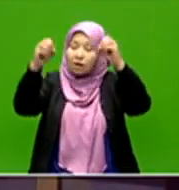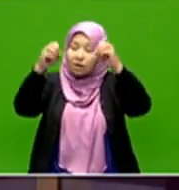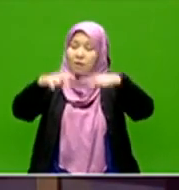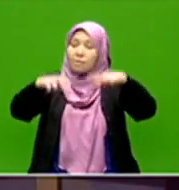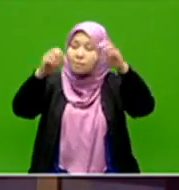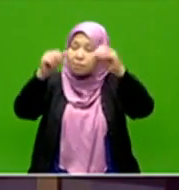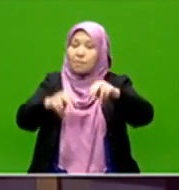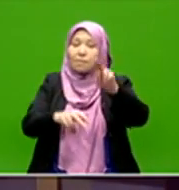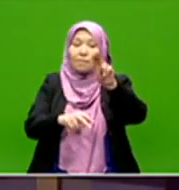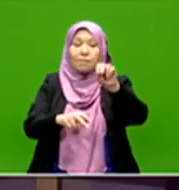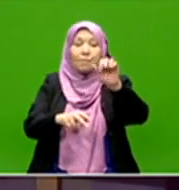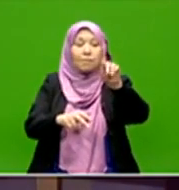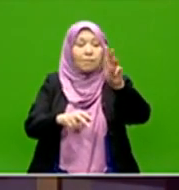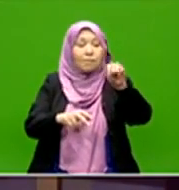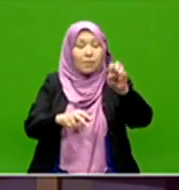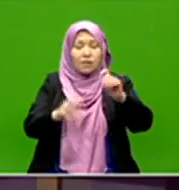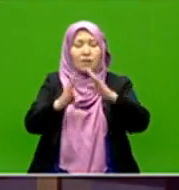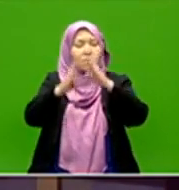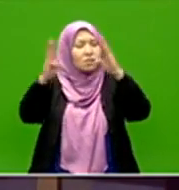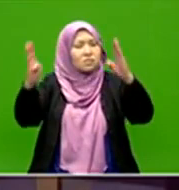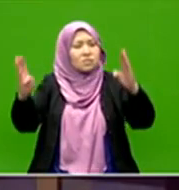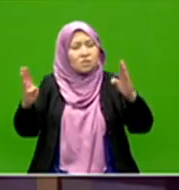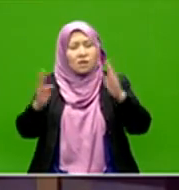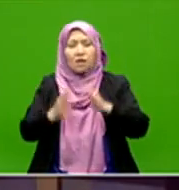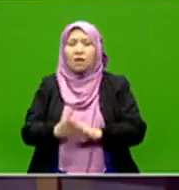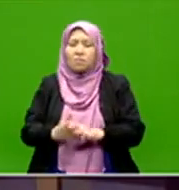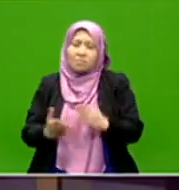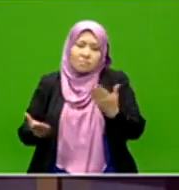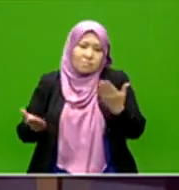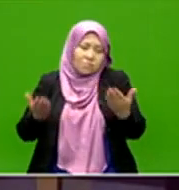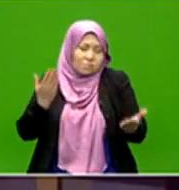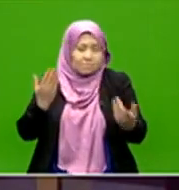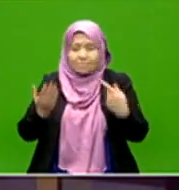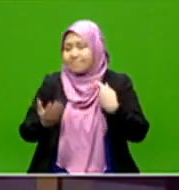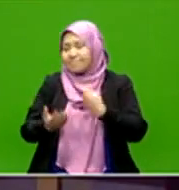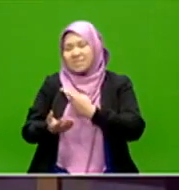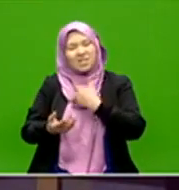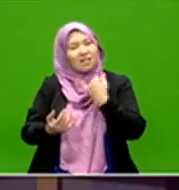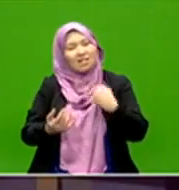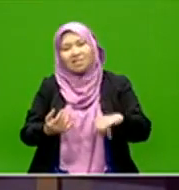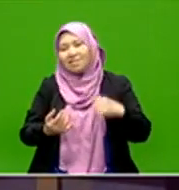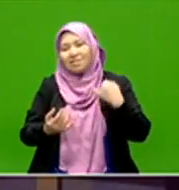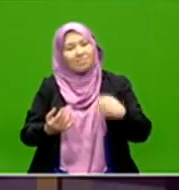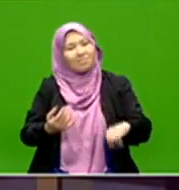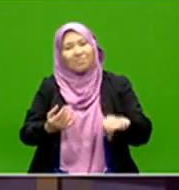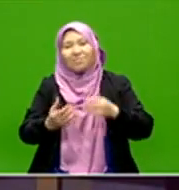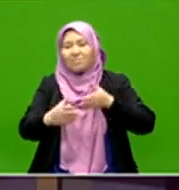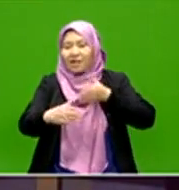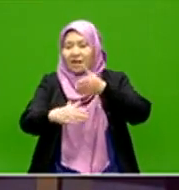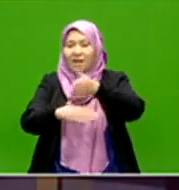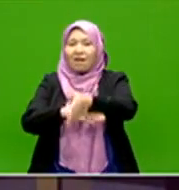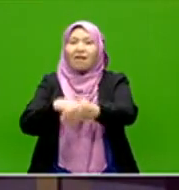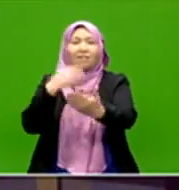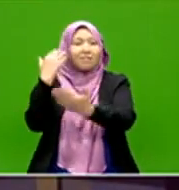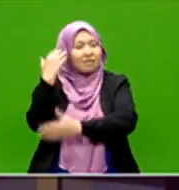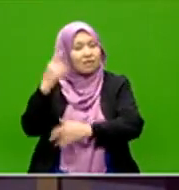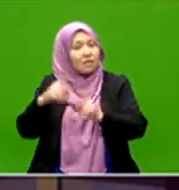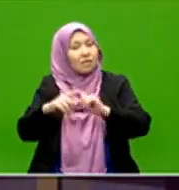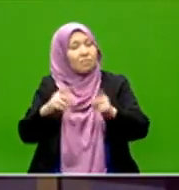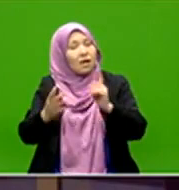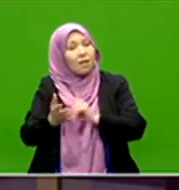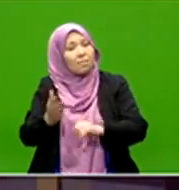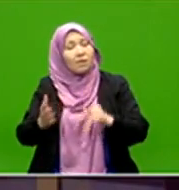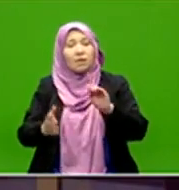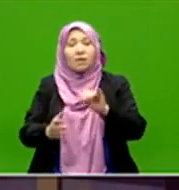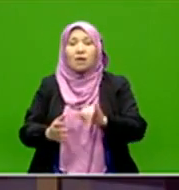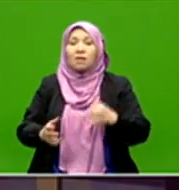ya, walaupun mungkin kita tidak dapat merentas negeri ya, walaupun tak dapat merentas negeri, apakah yang kita ingin